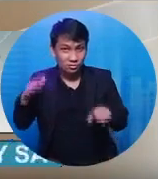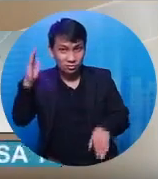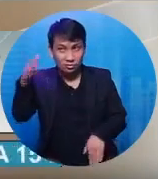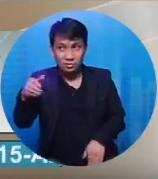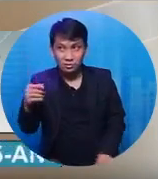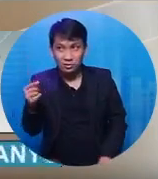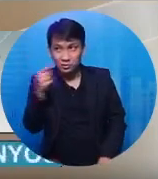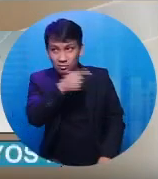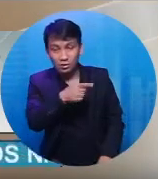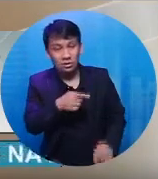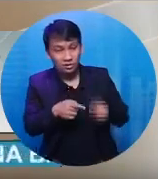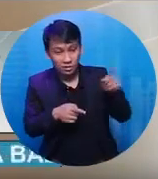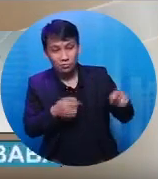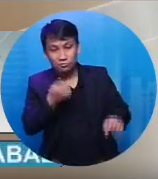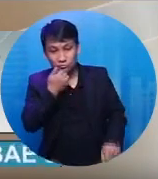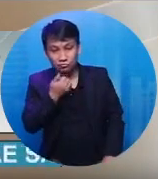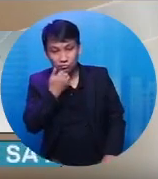sa krip.